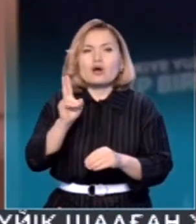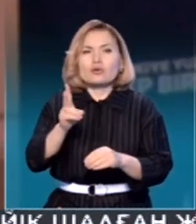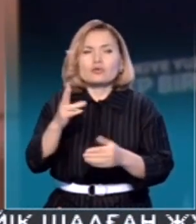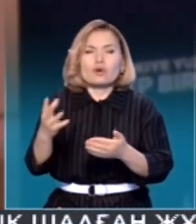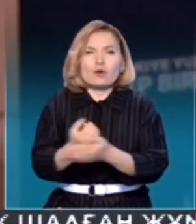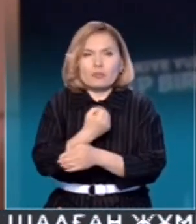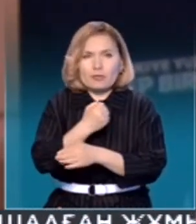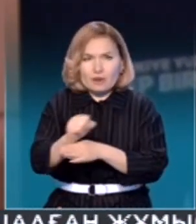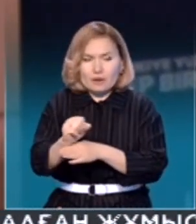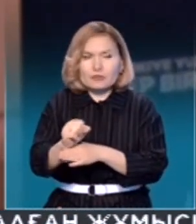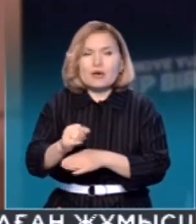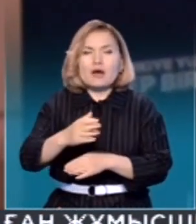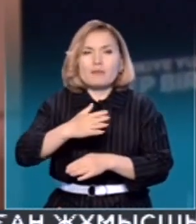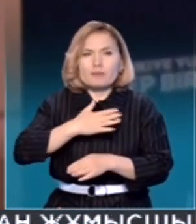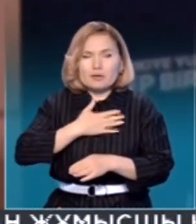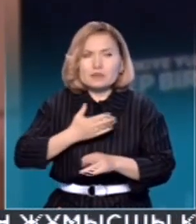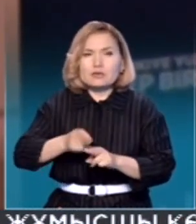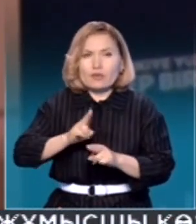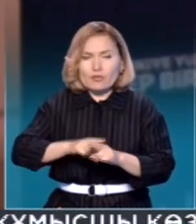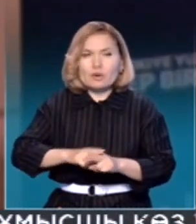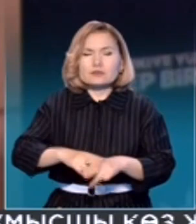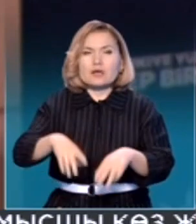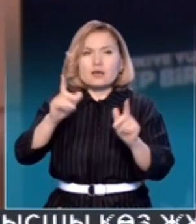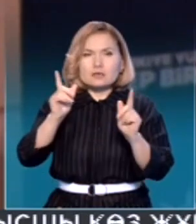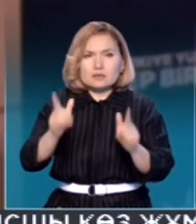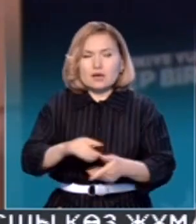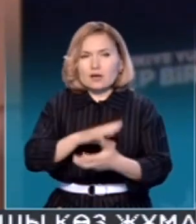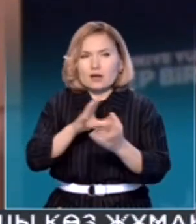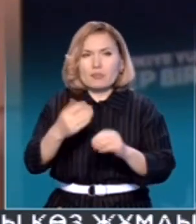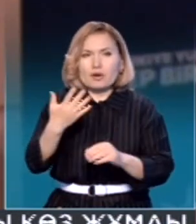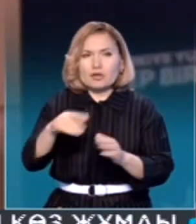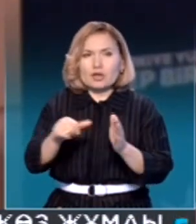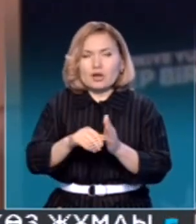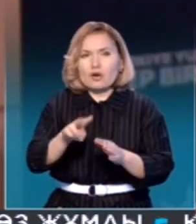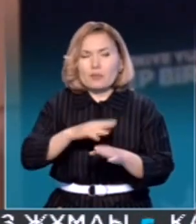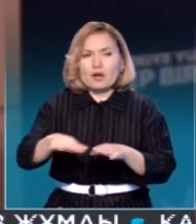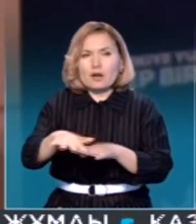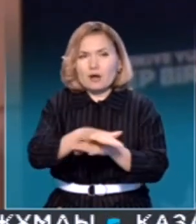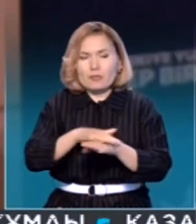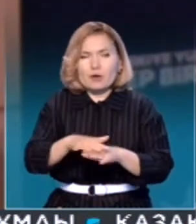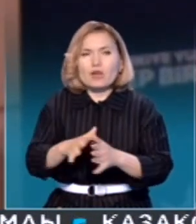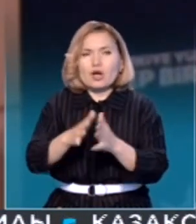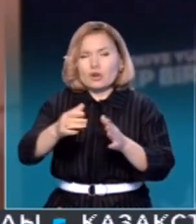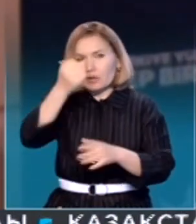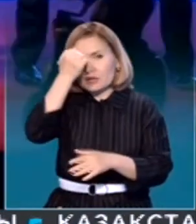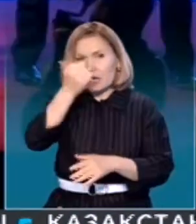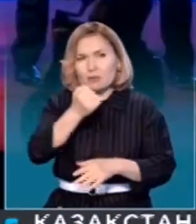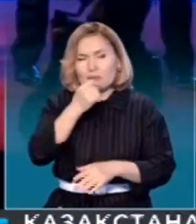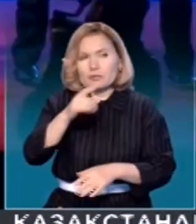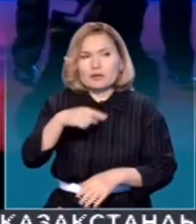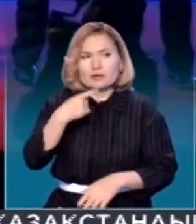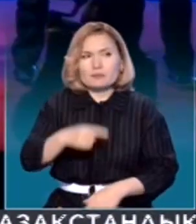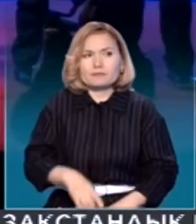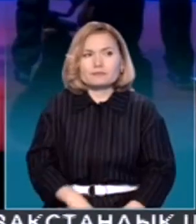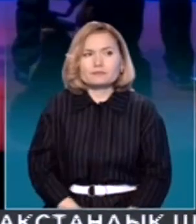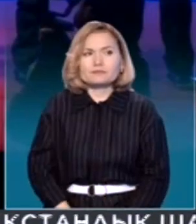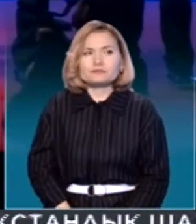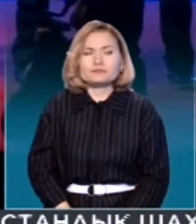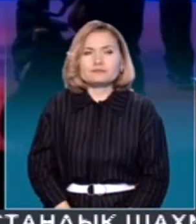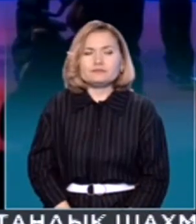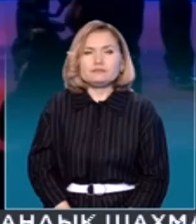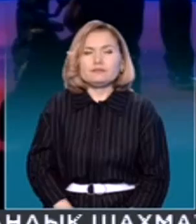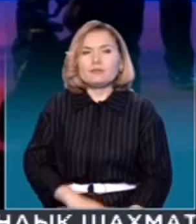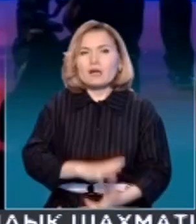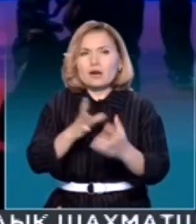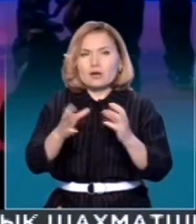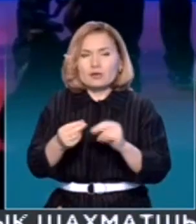да, осы саяси науқанда демократиялық талаптарға сай өткірген 56 миллион дауыс берушіге алғысымды білдіремін.